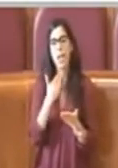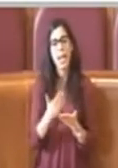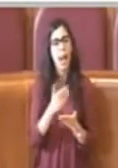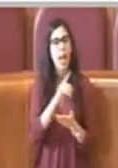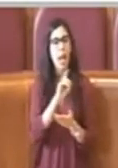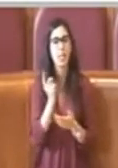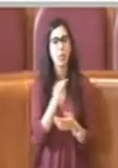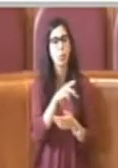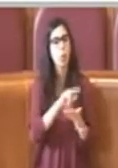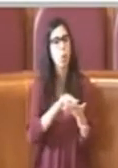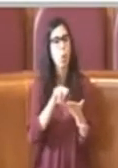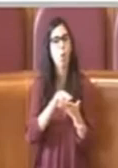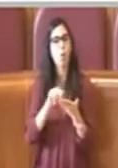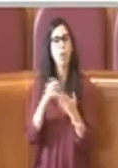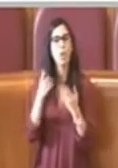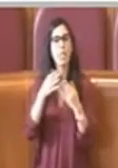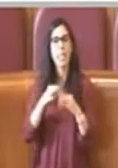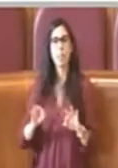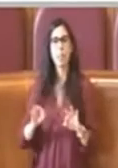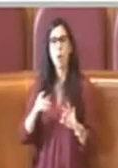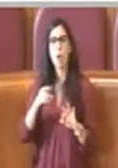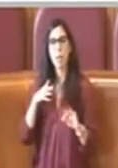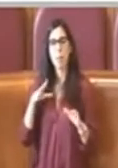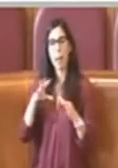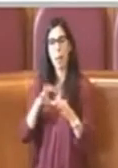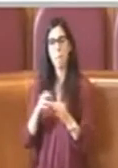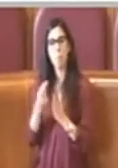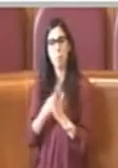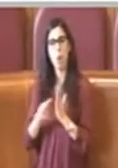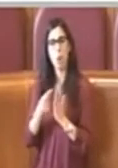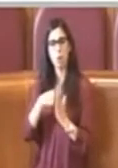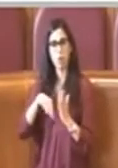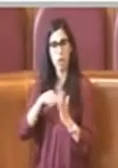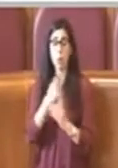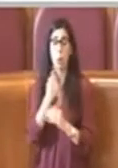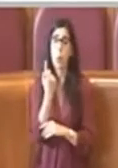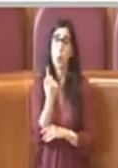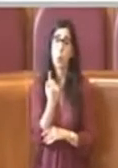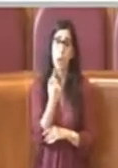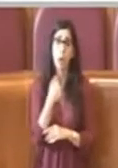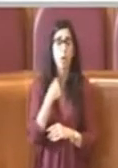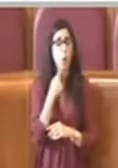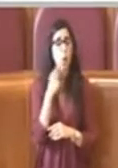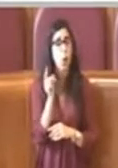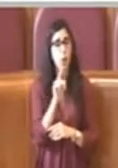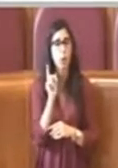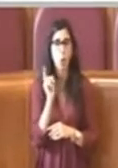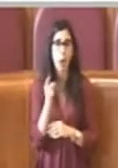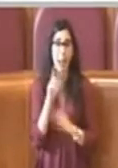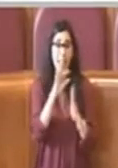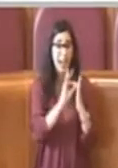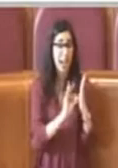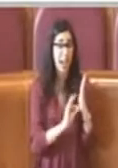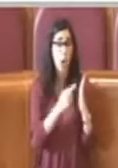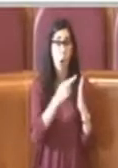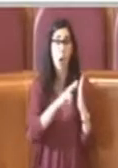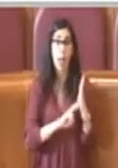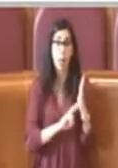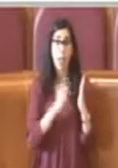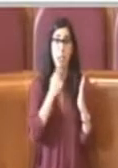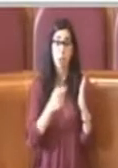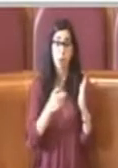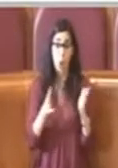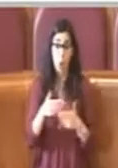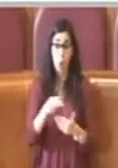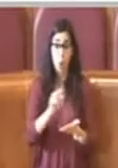messi a disposizione di questo progetto. Una cosa che non ho mai detto è che il regolamento prevede che l'ufficio sia fisicamente nello stesso